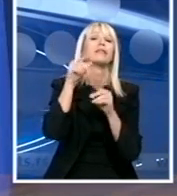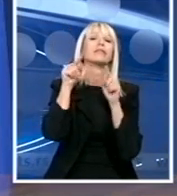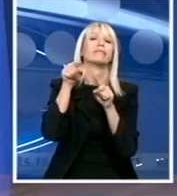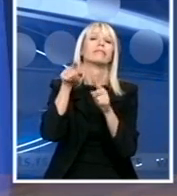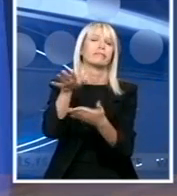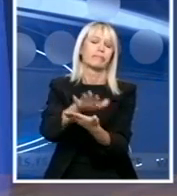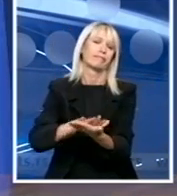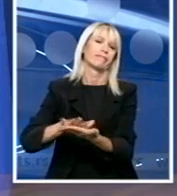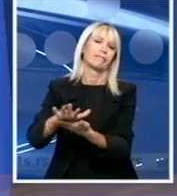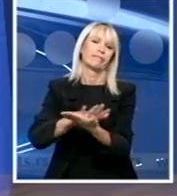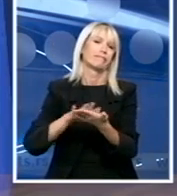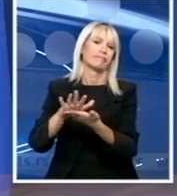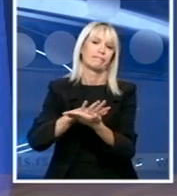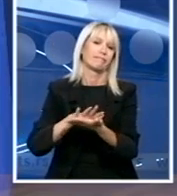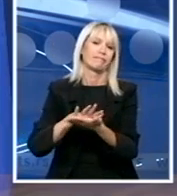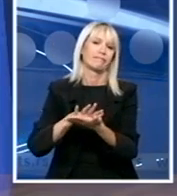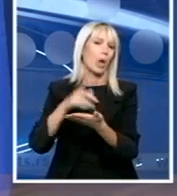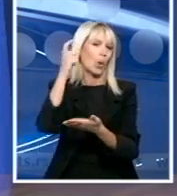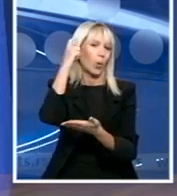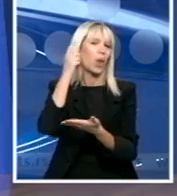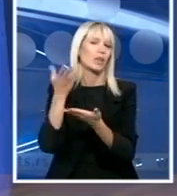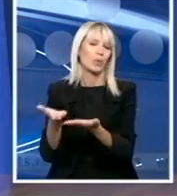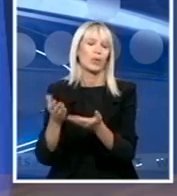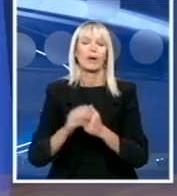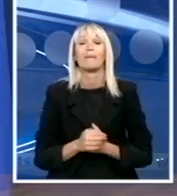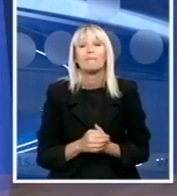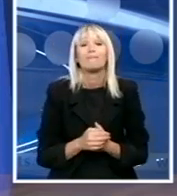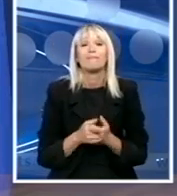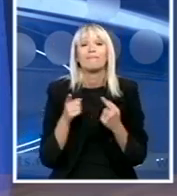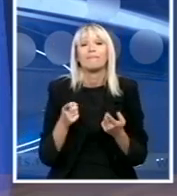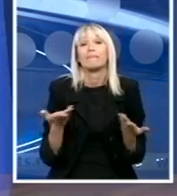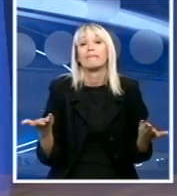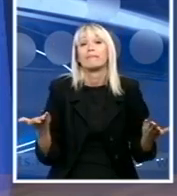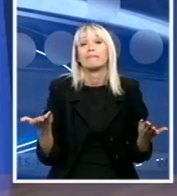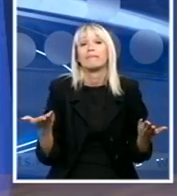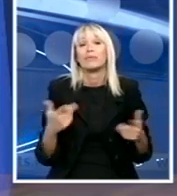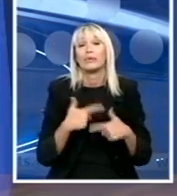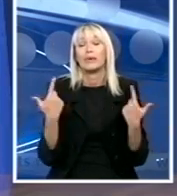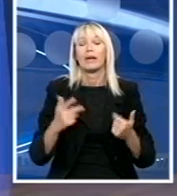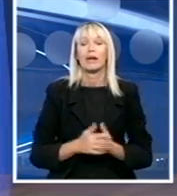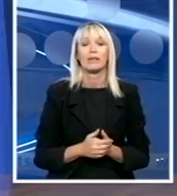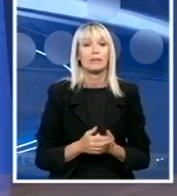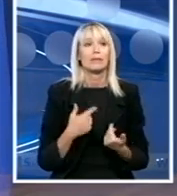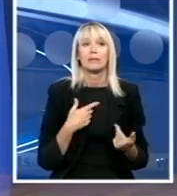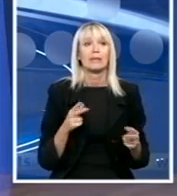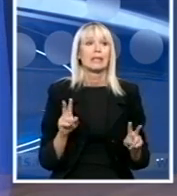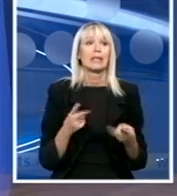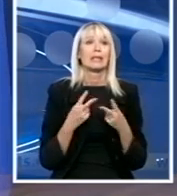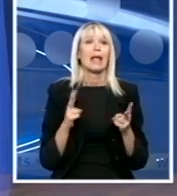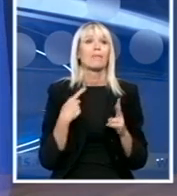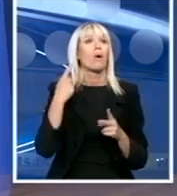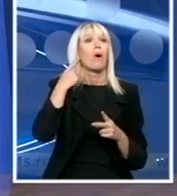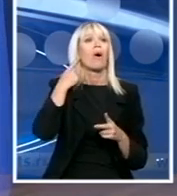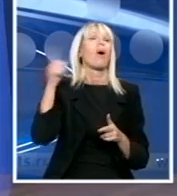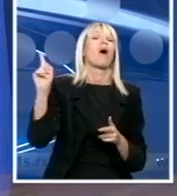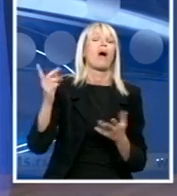iz upravo te oblasti. I to je jednostavno činjenica. I vi ne možete ostati potpuno slepi, znate,